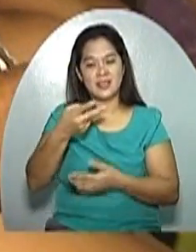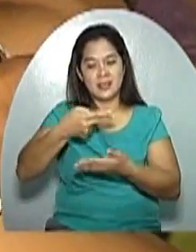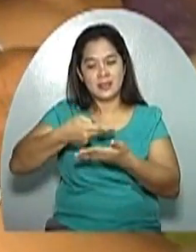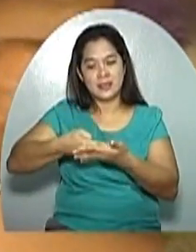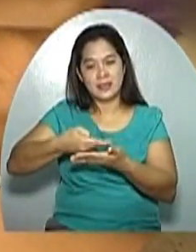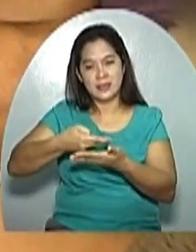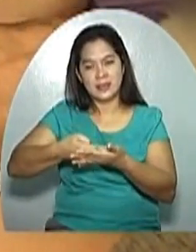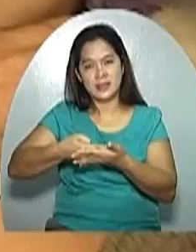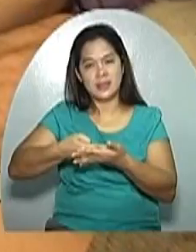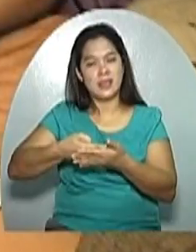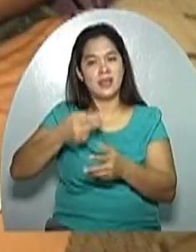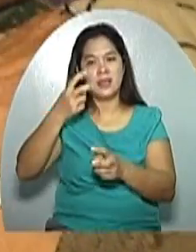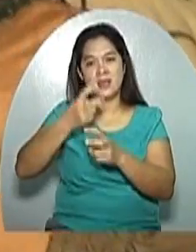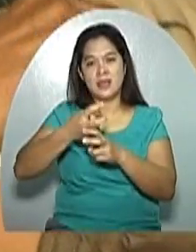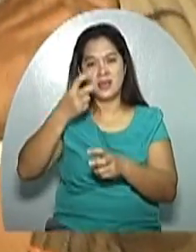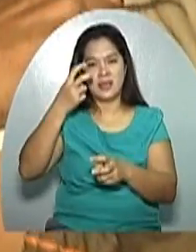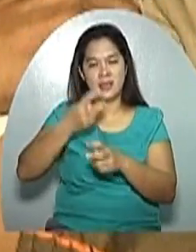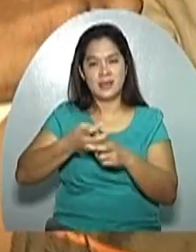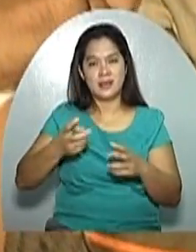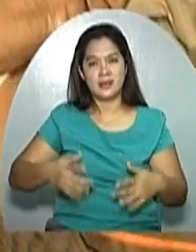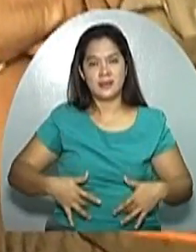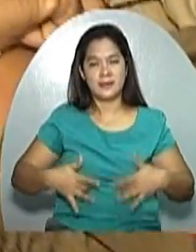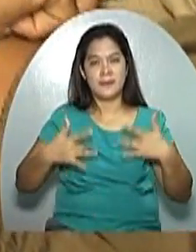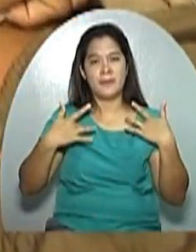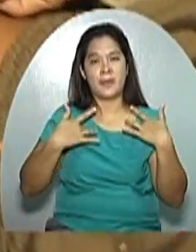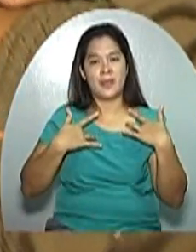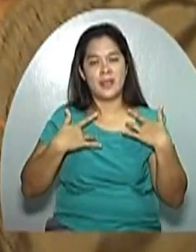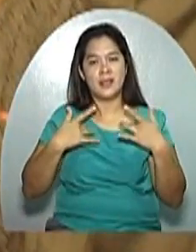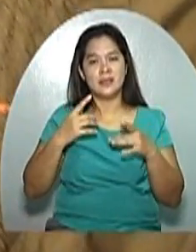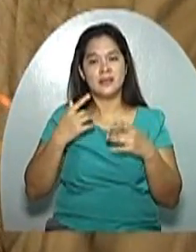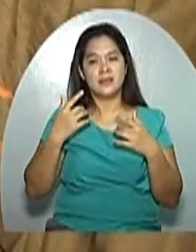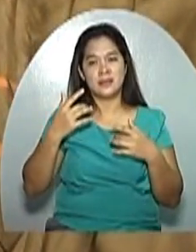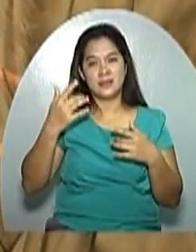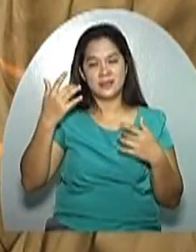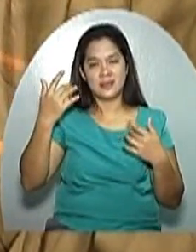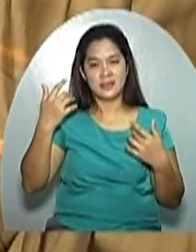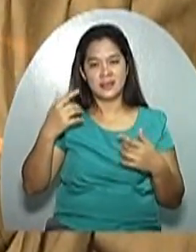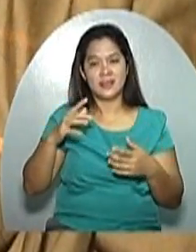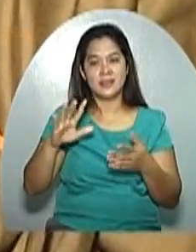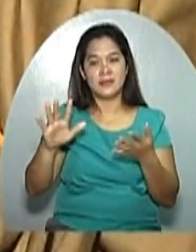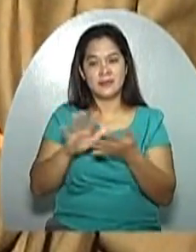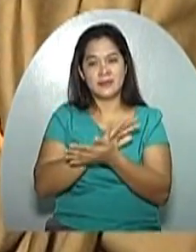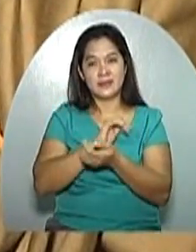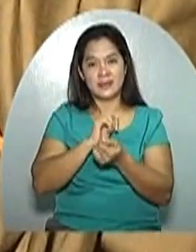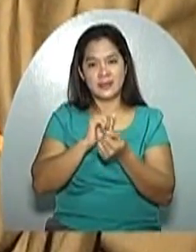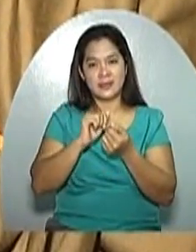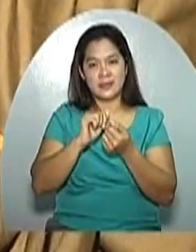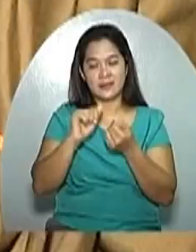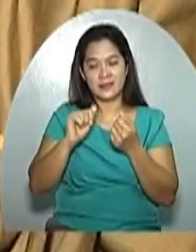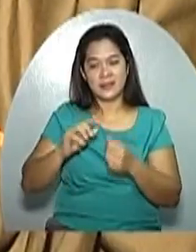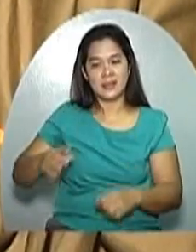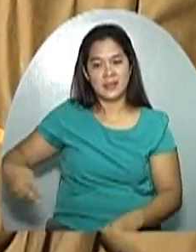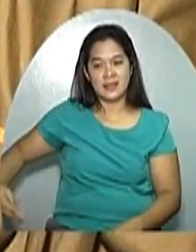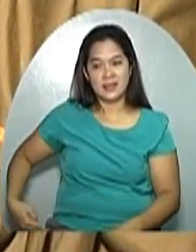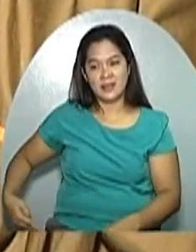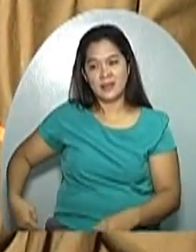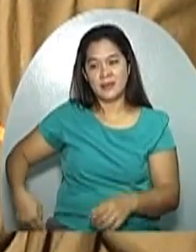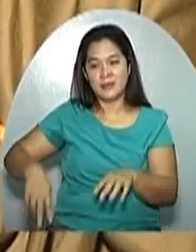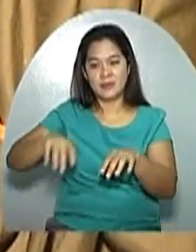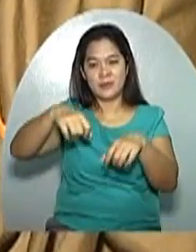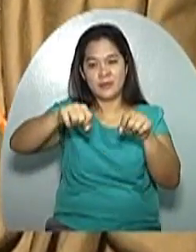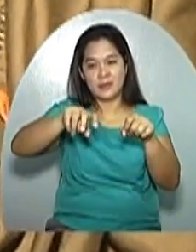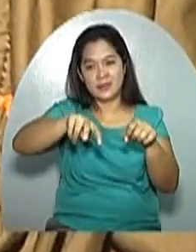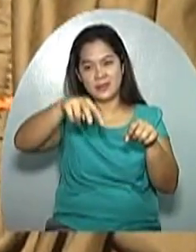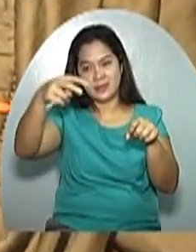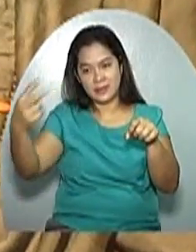na bedridden ito at talagang hirap na hirap sa buhay. Nagkaroon ng depekto ang kanyang balakang dahil sa pagkakabagsak niya